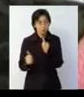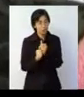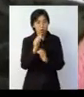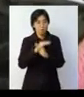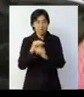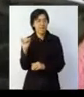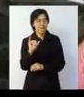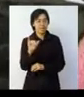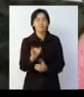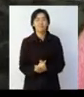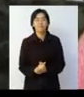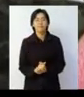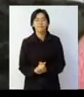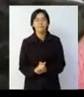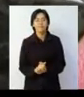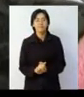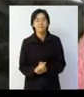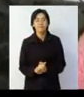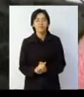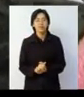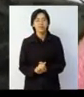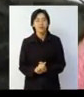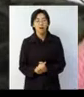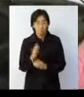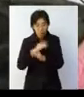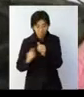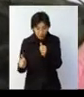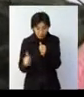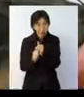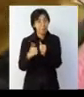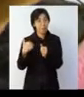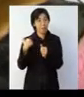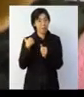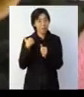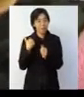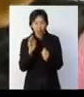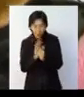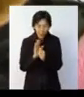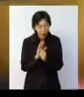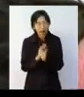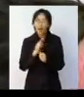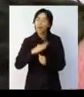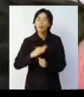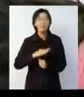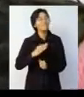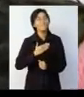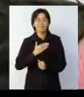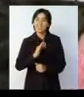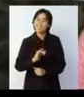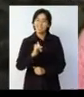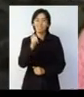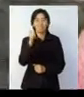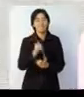ยังไม่ได้ผู้ช่วยจนเริ่มได้ผู้ช่วยมันรู้สึกว่ามันอิสระมากขึ้นเ